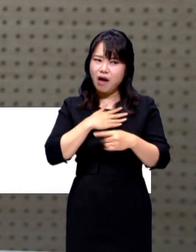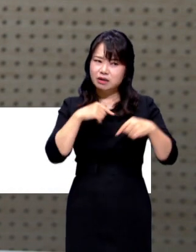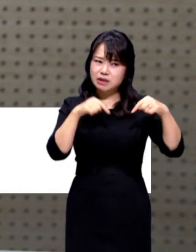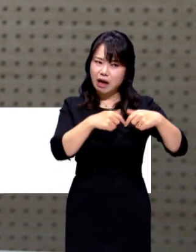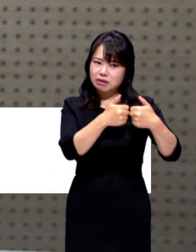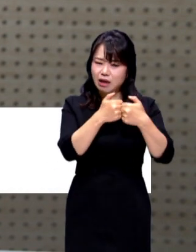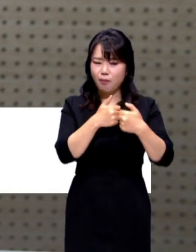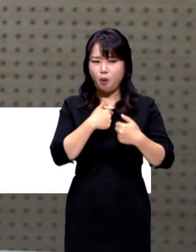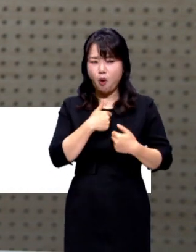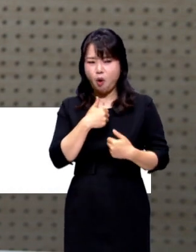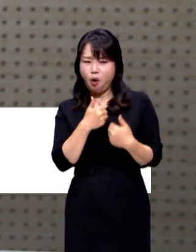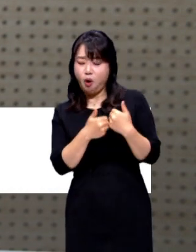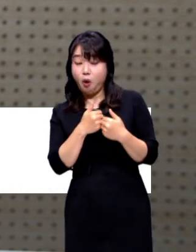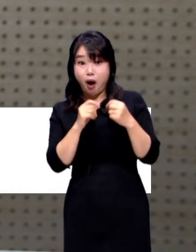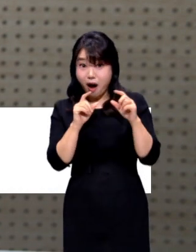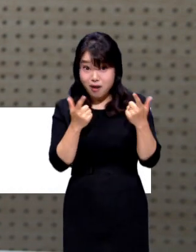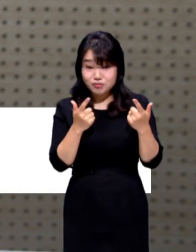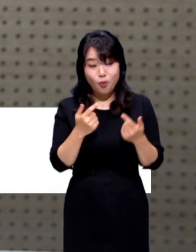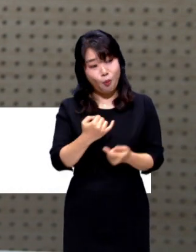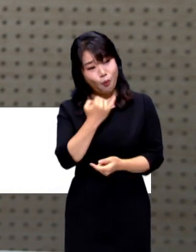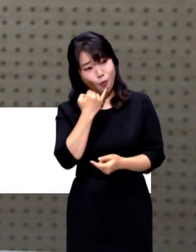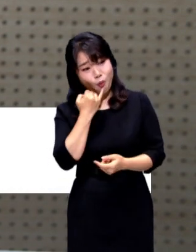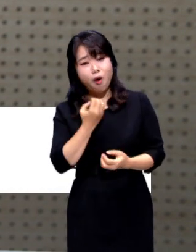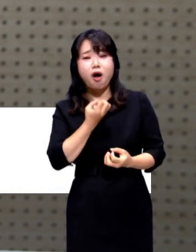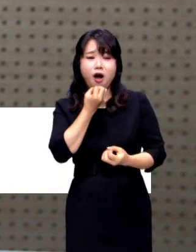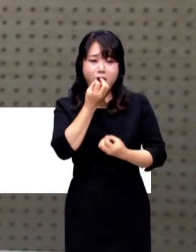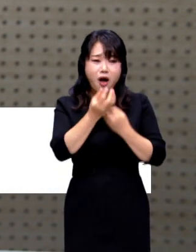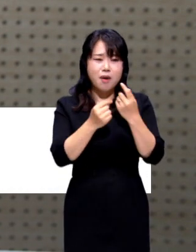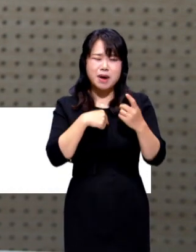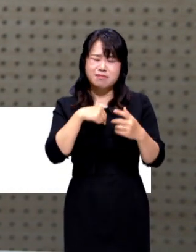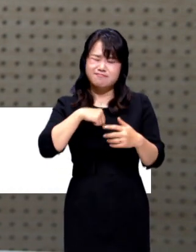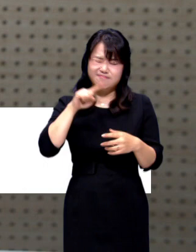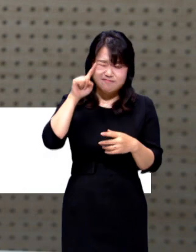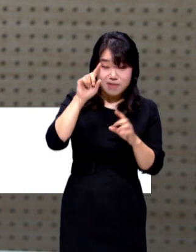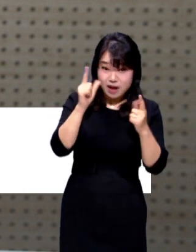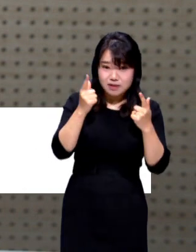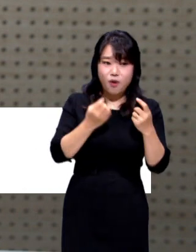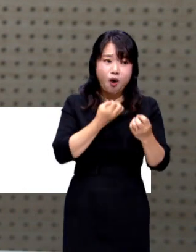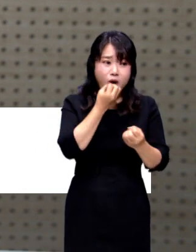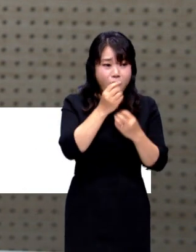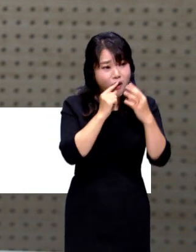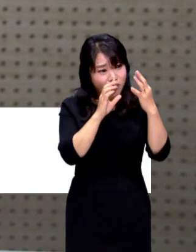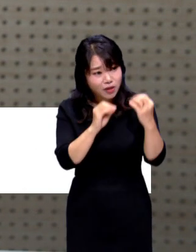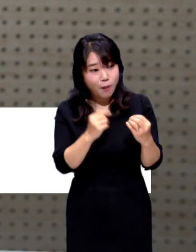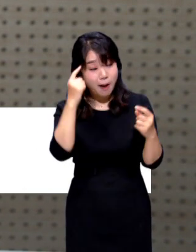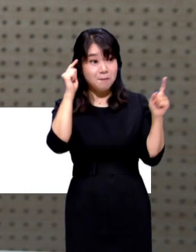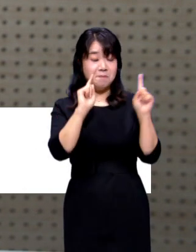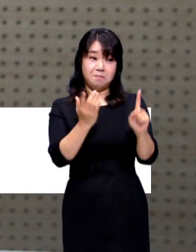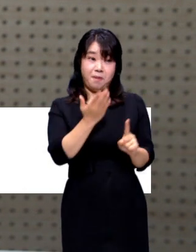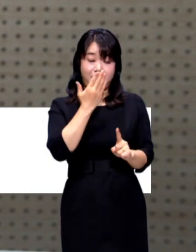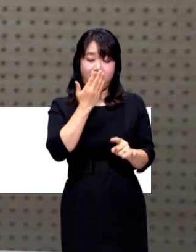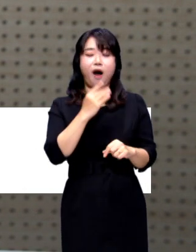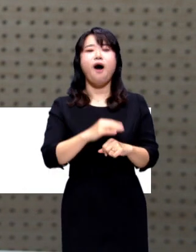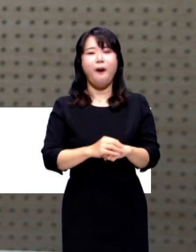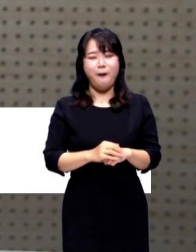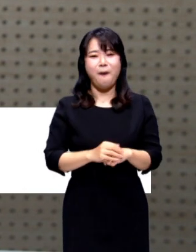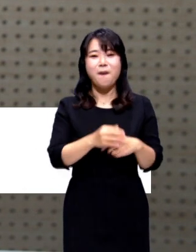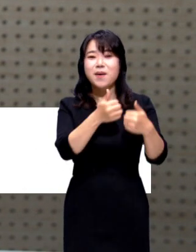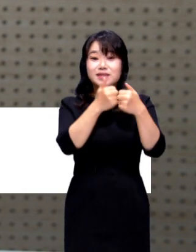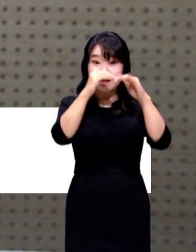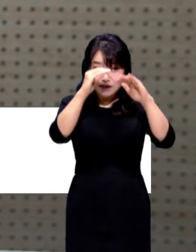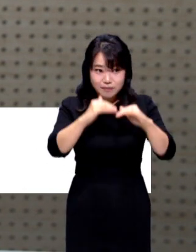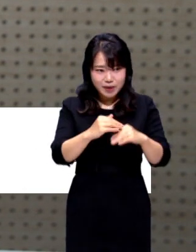것보다 그렇게 어려운 게 아니었네. 마음을 많이 쓰는 게 아니라 오히려 힘을 얻고 갈 수 있구나. 상담에 대한